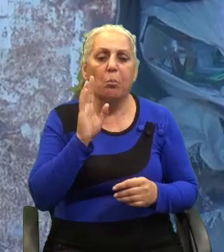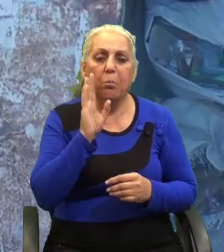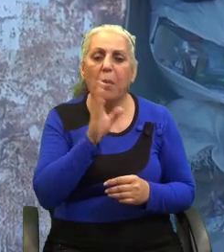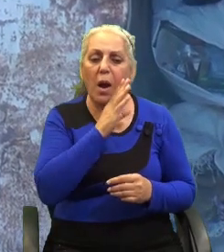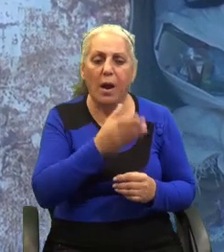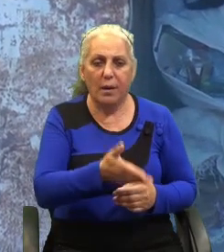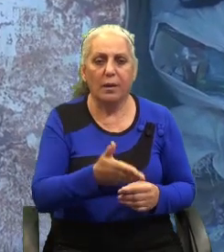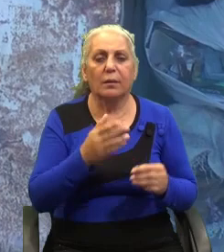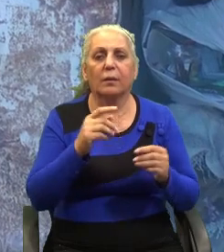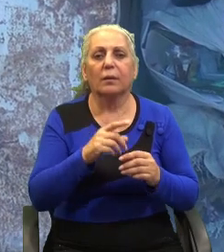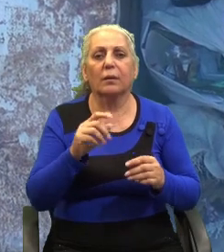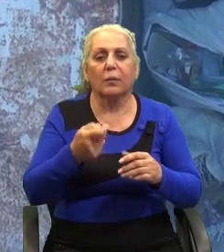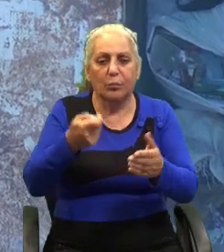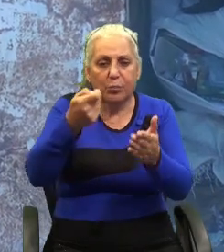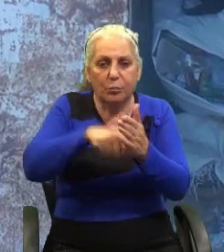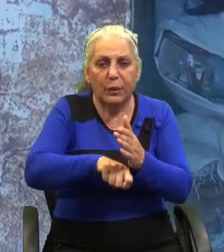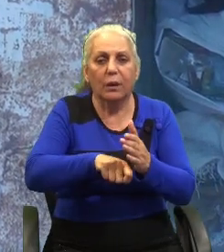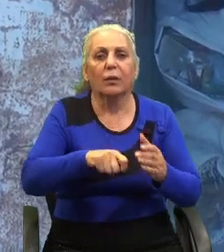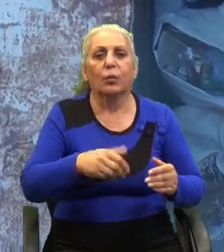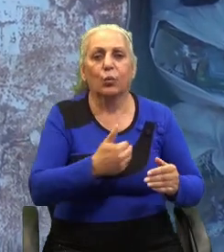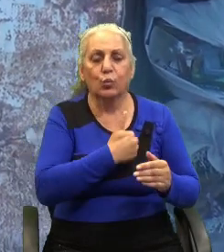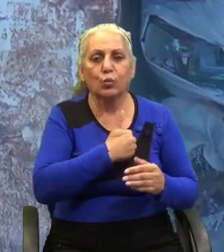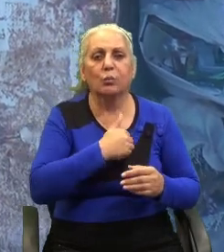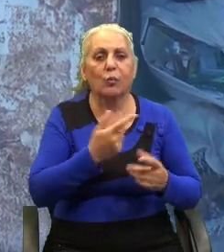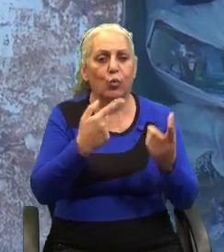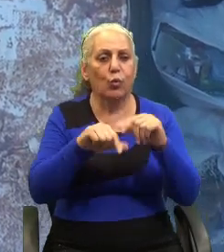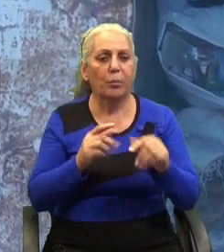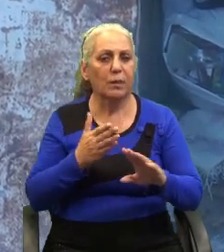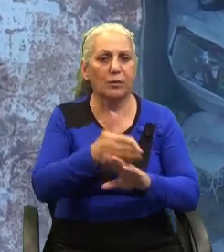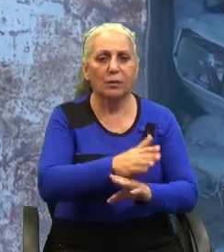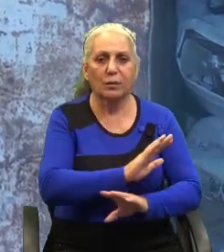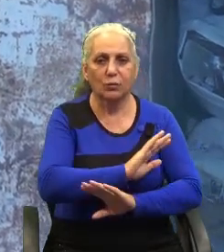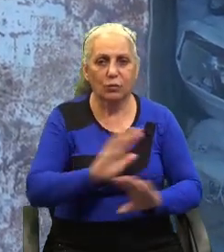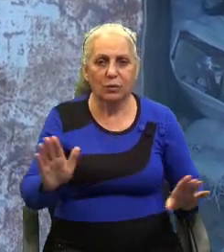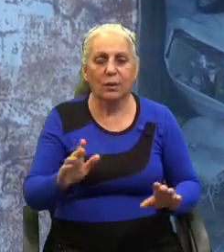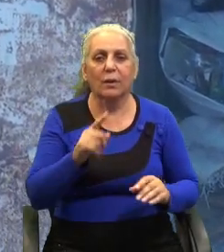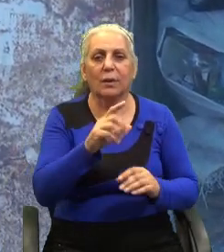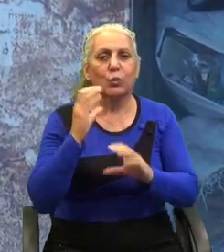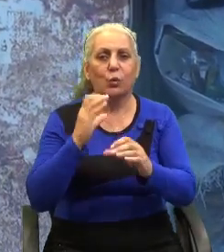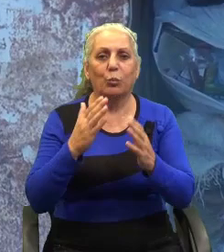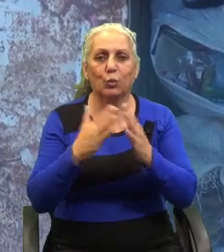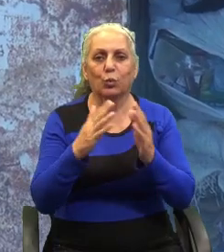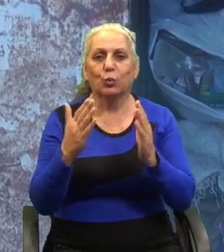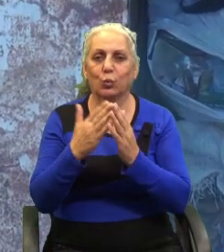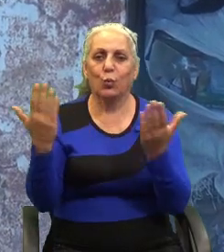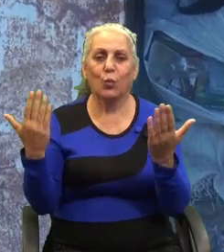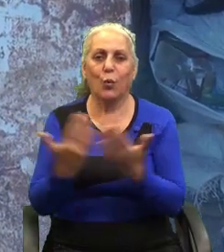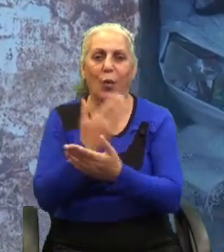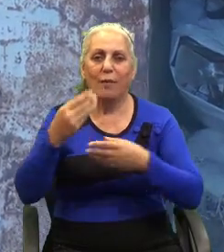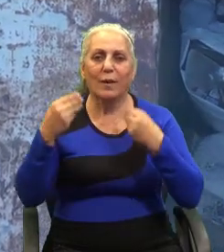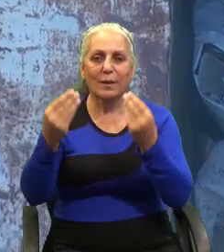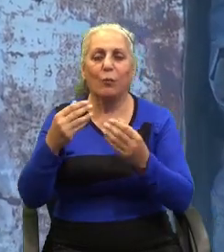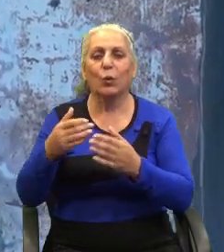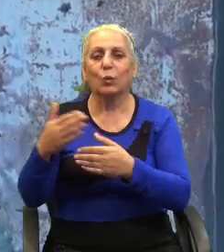է վագոն տնակի դուռը, երբեք չվերադառնալու ակնկալիքով։ Հույսով եմ, որ ես չեմ բացի այս տնակը։ Նոր